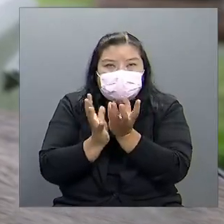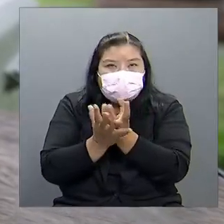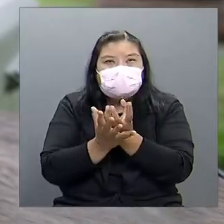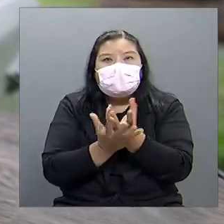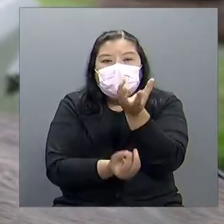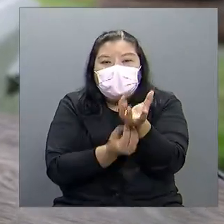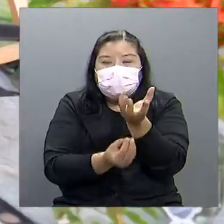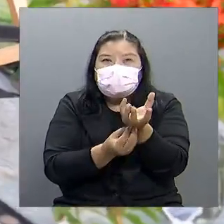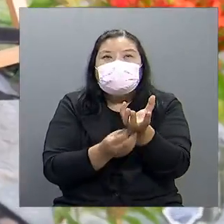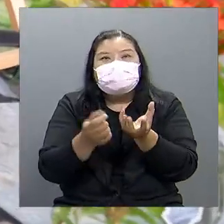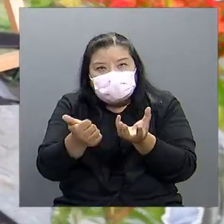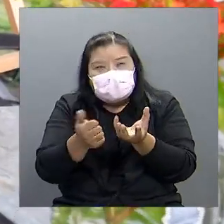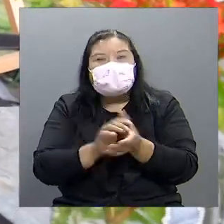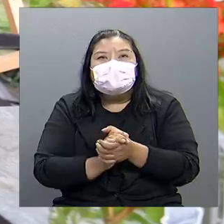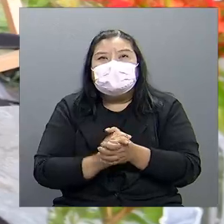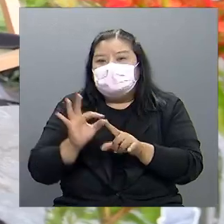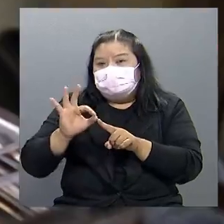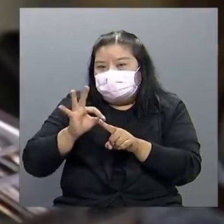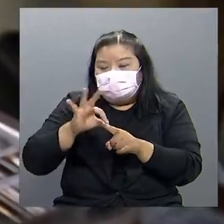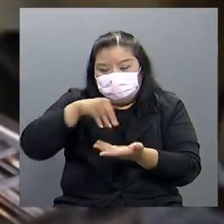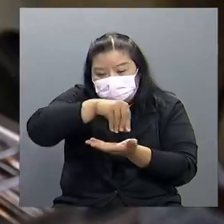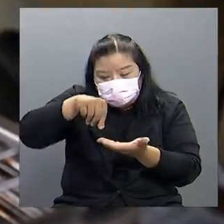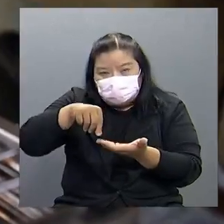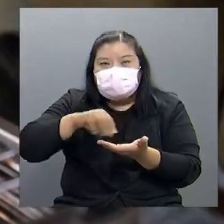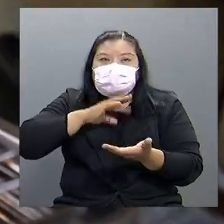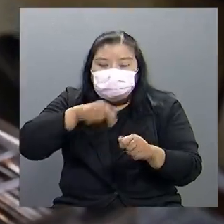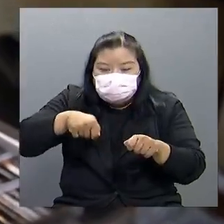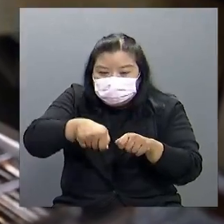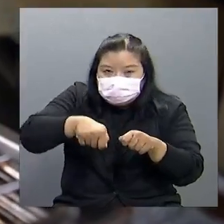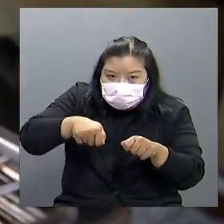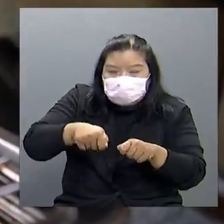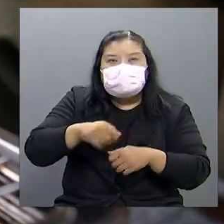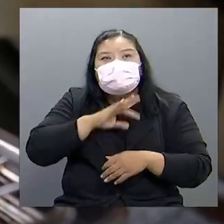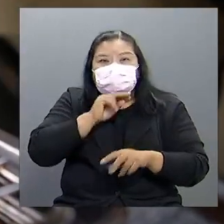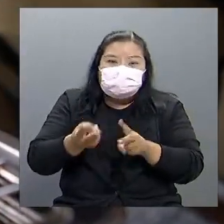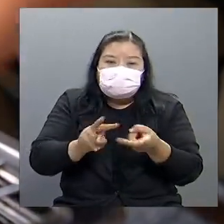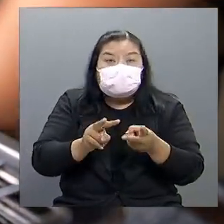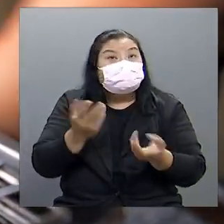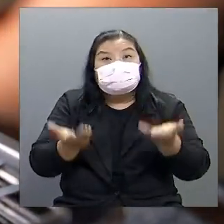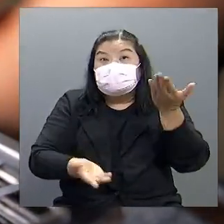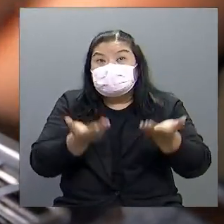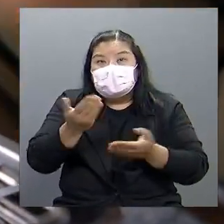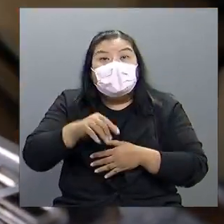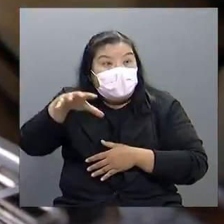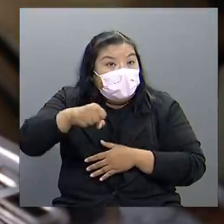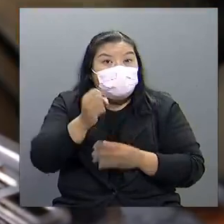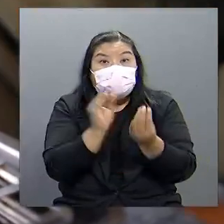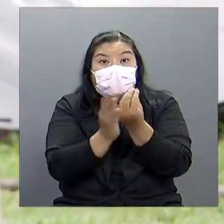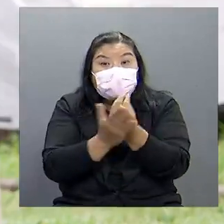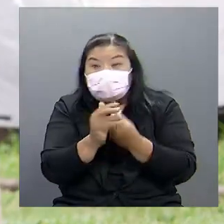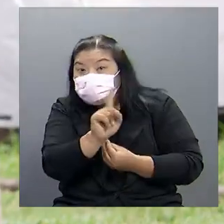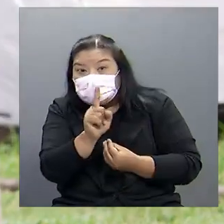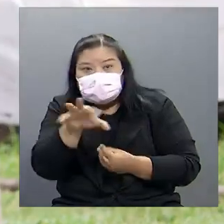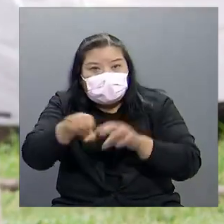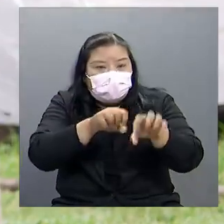เดอะสโรสแมรี่ไปทำสเต็กไปทำหมูกะทะเหรอเค้าเนี่ยก็สามารถใช้ได้เพราะเราเขาเคลียร์พื้นที่